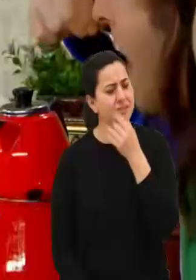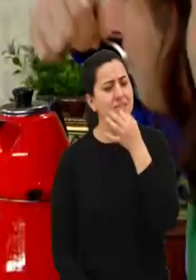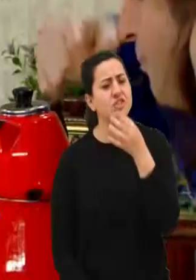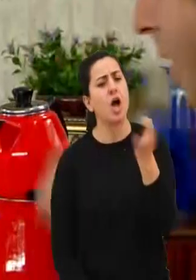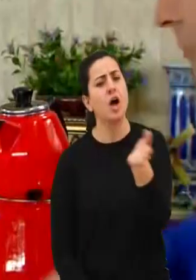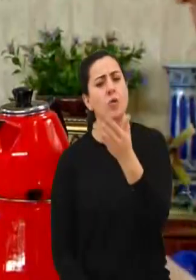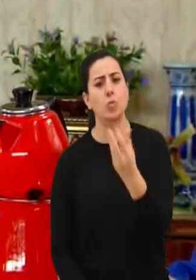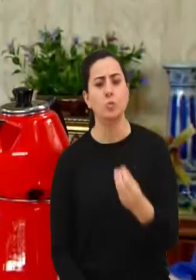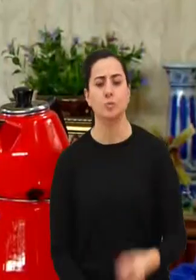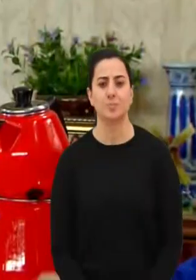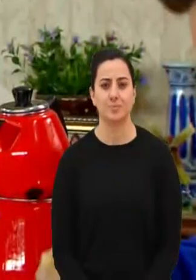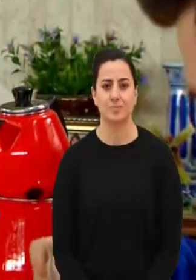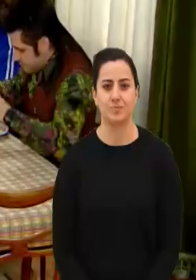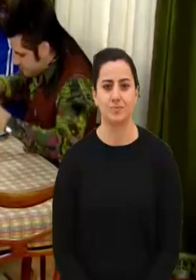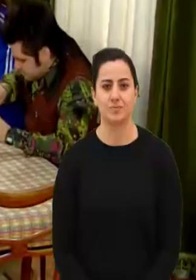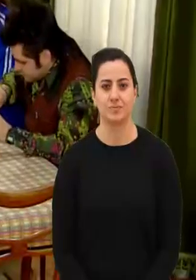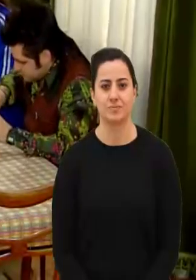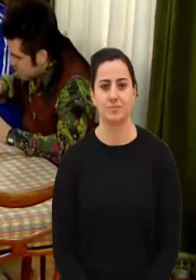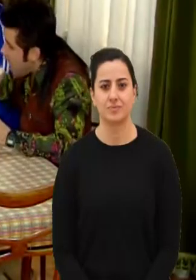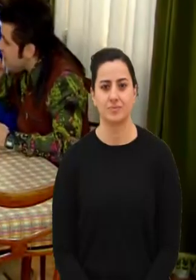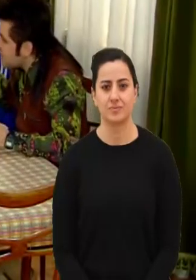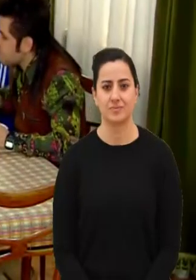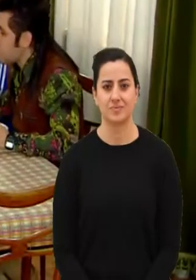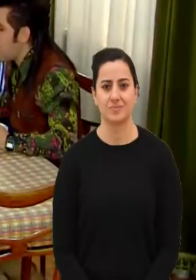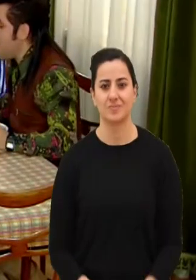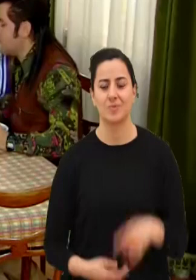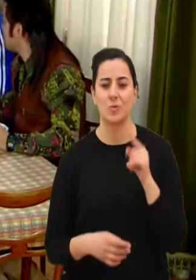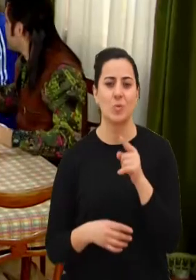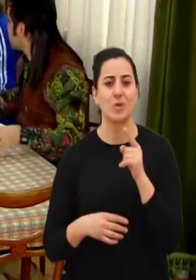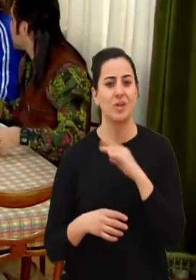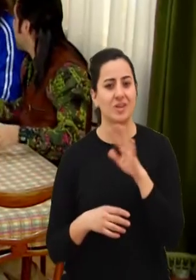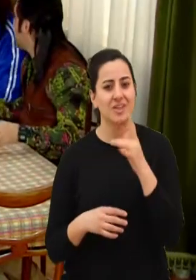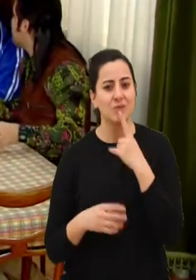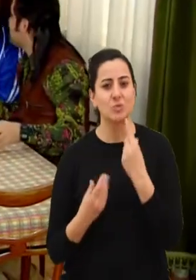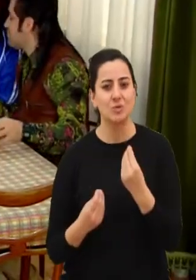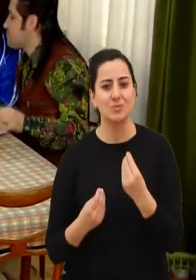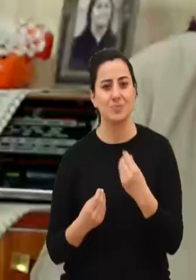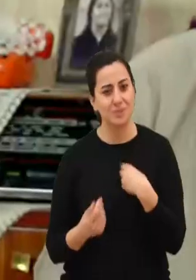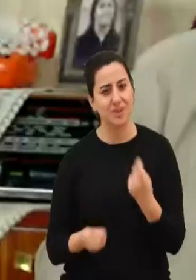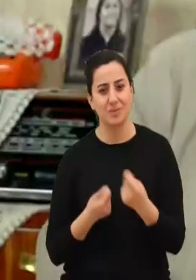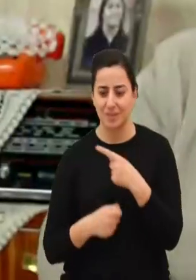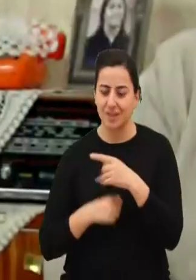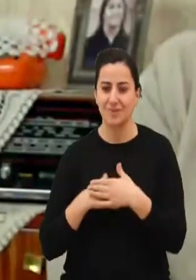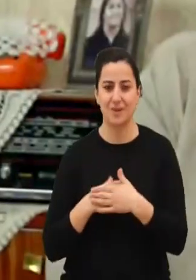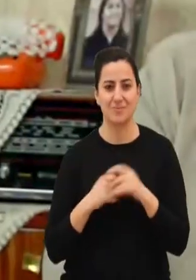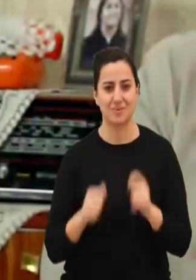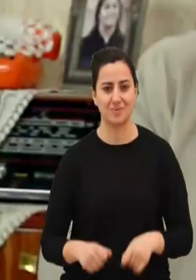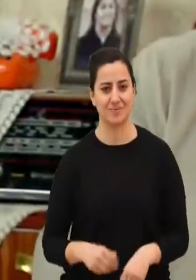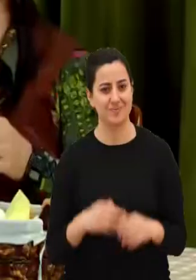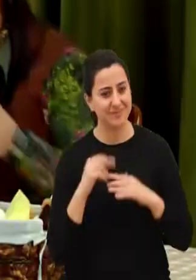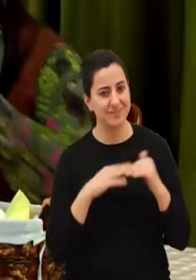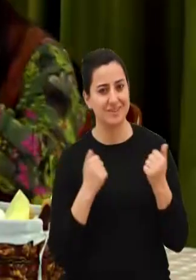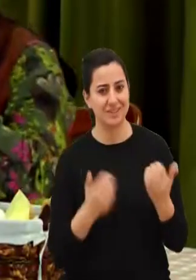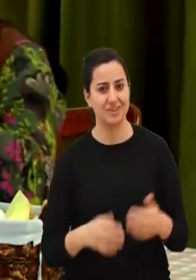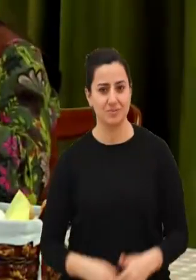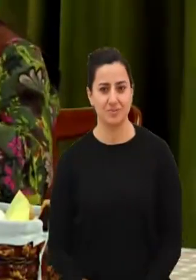yani. Komşum senin o güzel lezzetli olur her şey ama ben de yaparım güzel. Olur mu Fatih? Ne güzel konuşuyor.